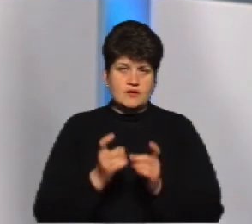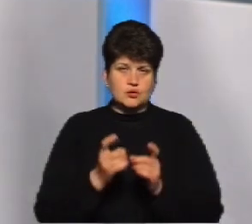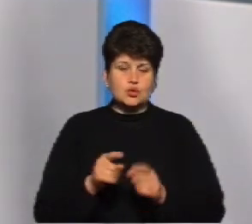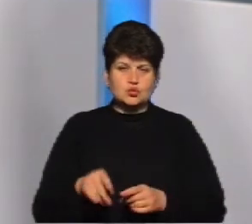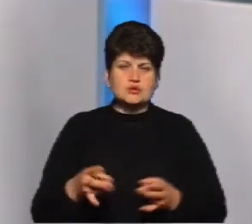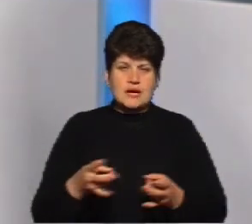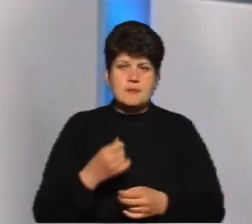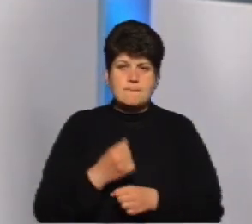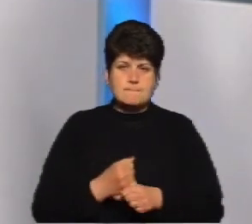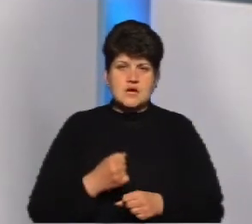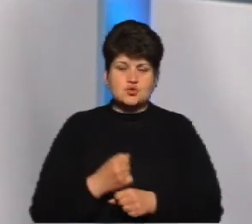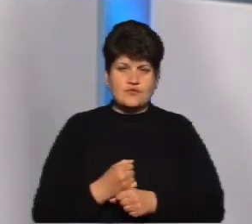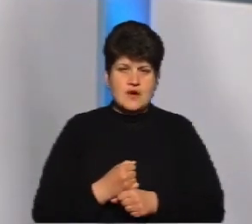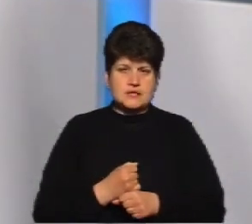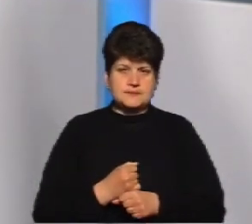і в